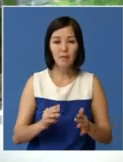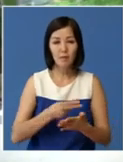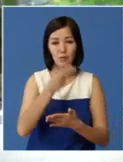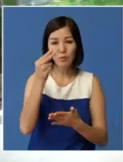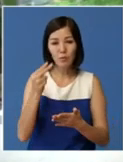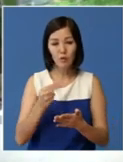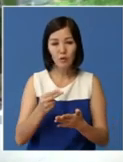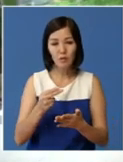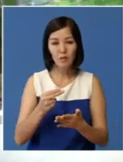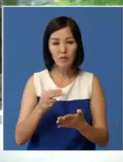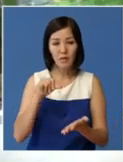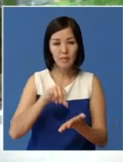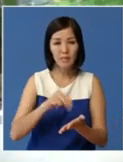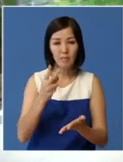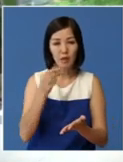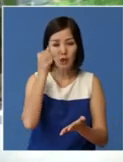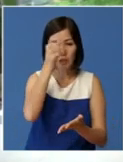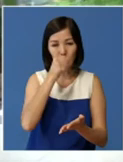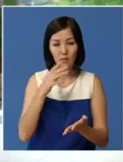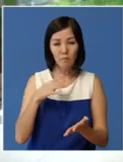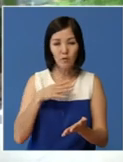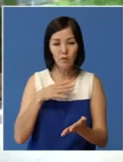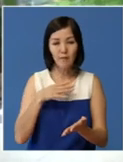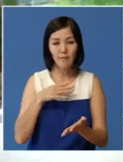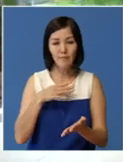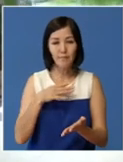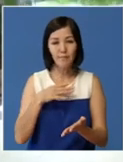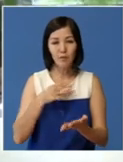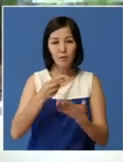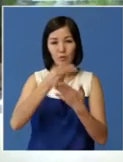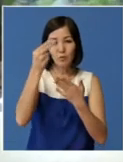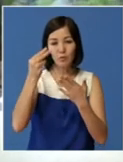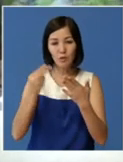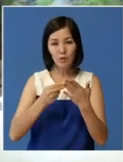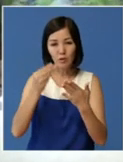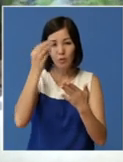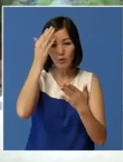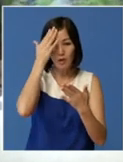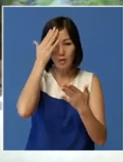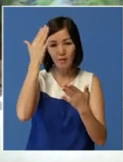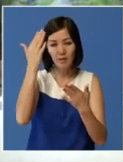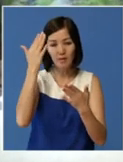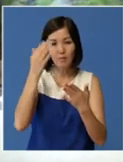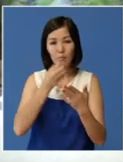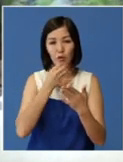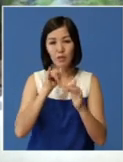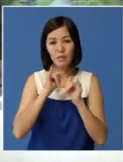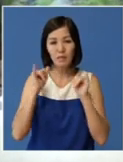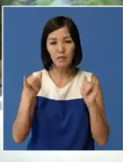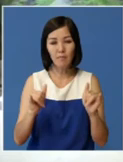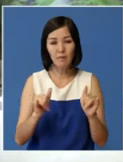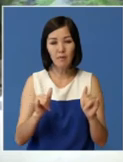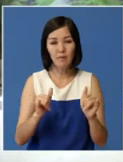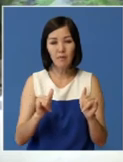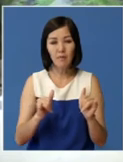осы 2 жыл болды. Осы сыныптан бері менің сурет салу қабілетім жақсы дамыды. Бірінші сыныпқа